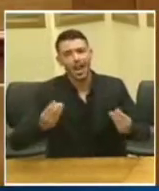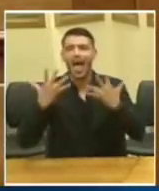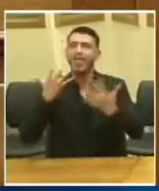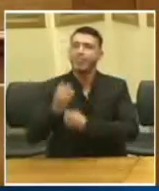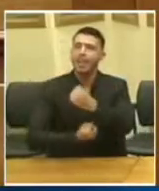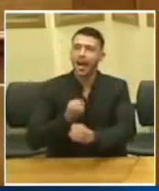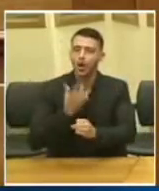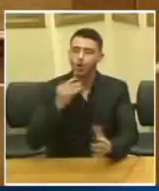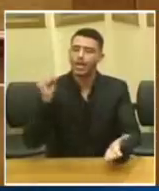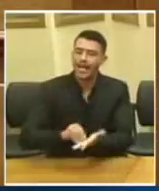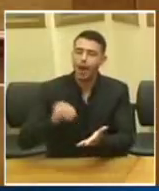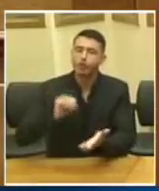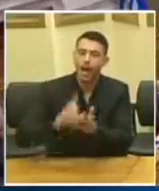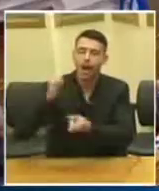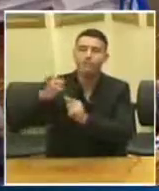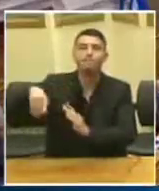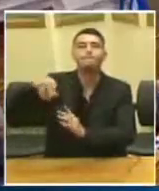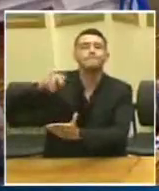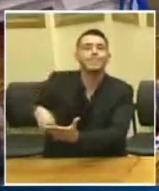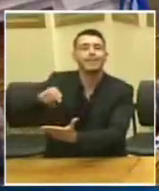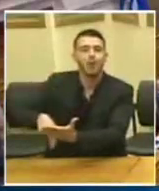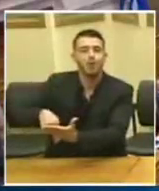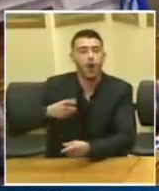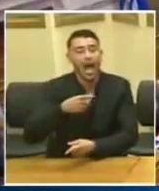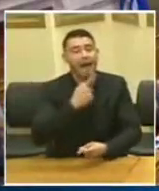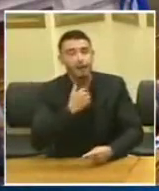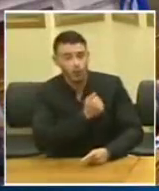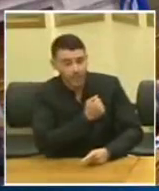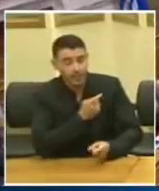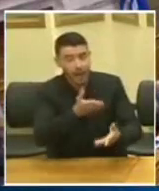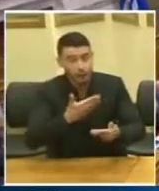Μητσοτάκη. Αυτή είναι η δική σας αντίληψη.